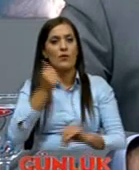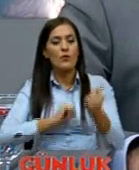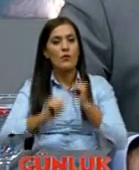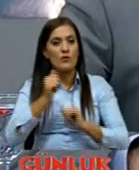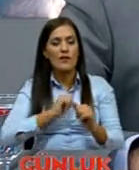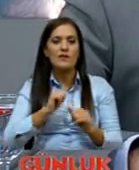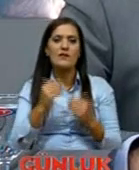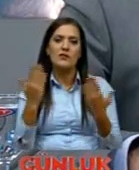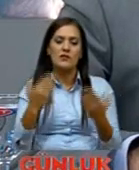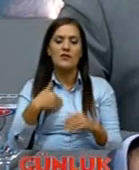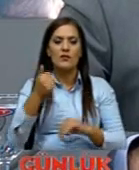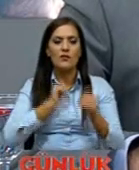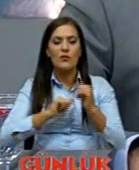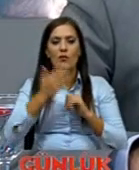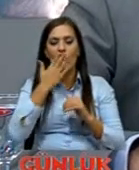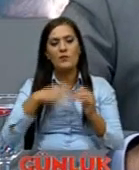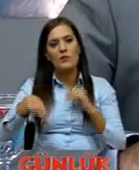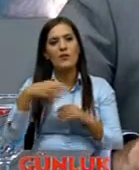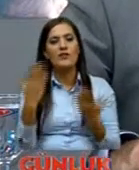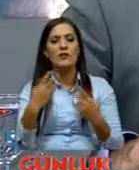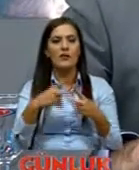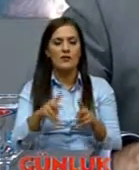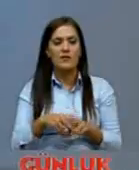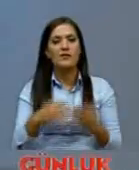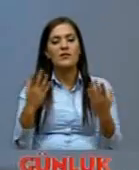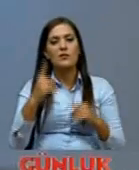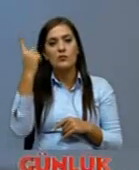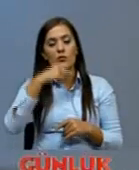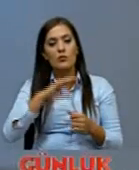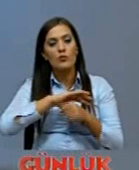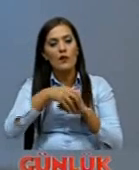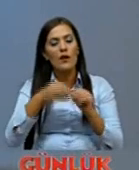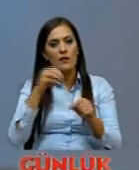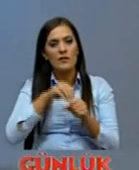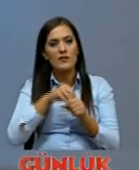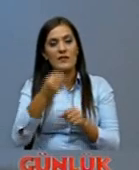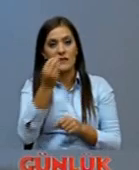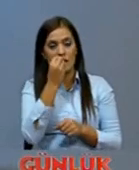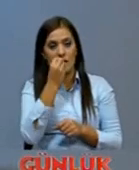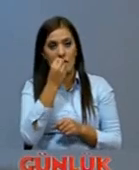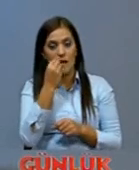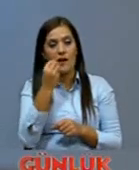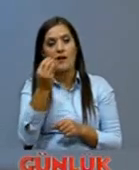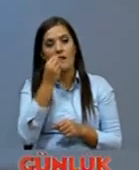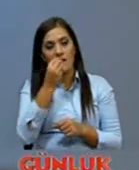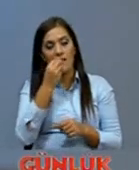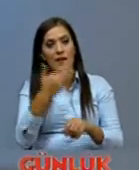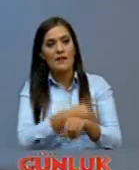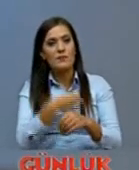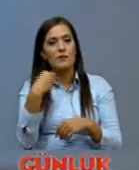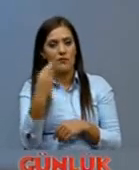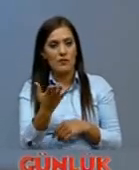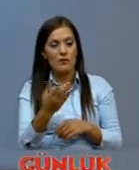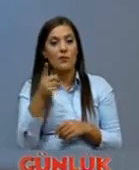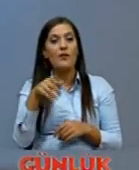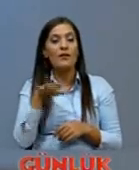Üniversite, inşallah üniversitemiz, fakültemiz olur. İnşallah, çünkü dünyada da gıda ve gıda hizmeti